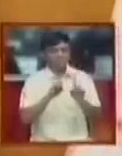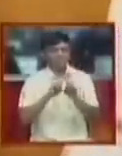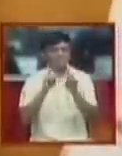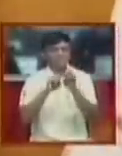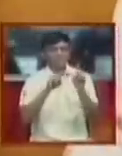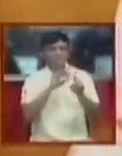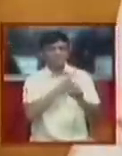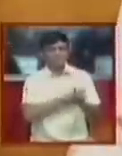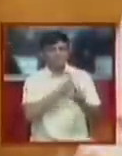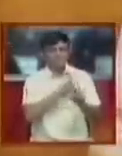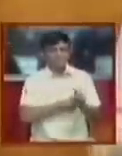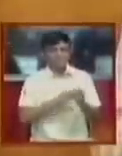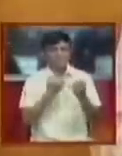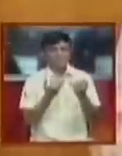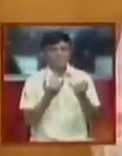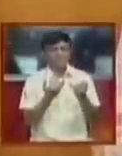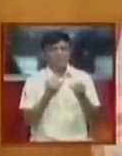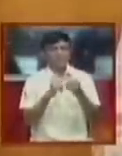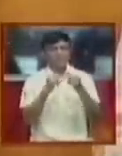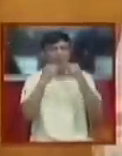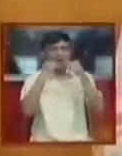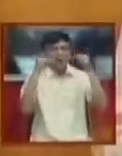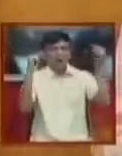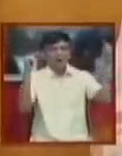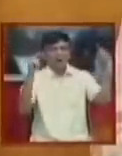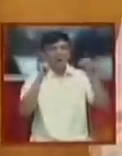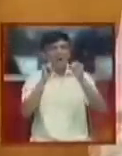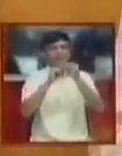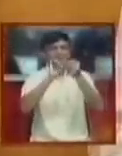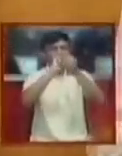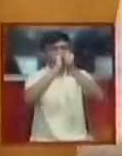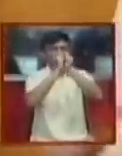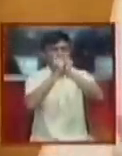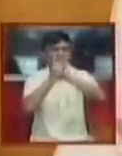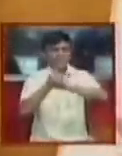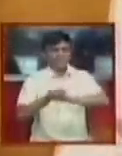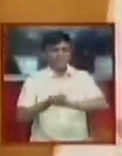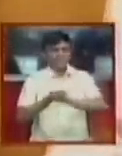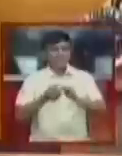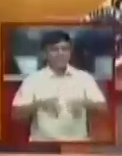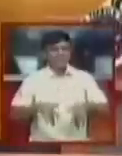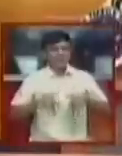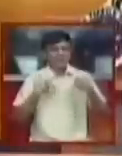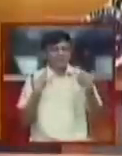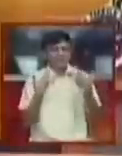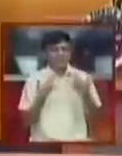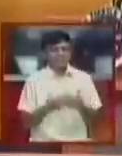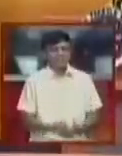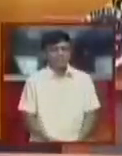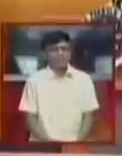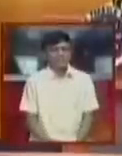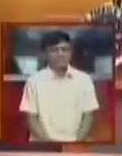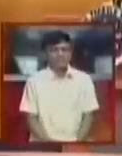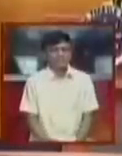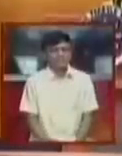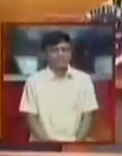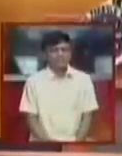mga benepisyaryo mismo ang magsabi sa pagbabago ng buhay po nila.